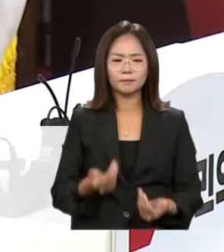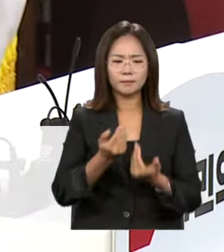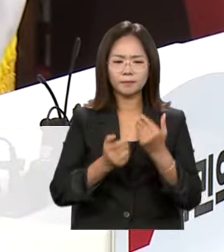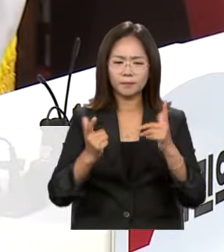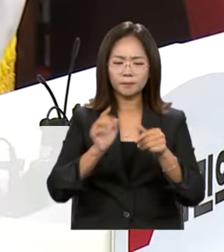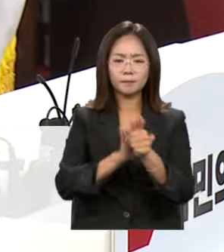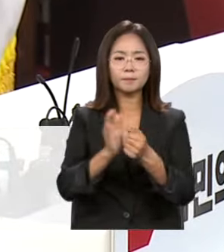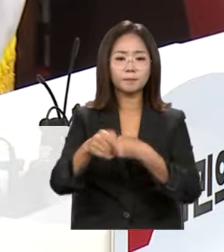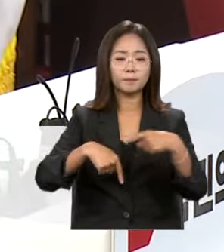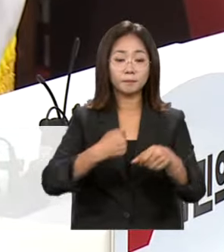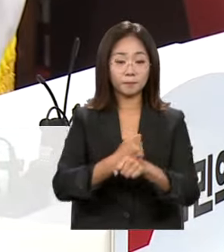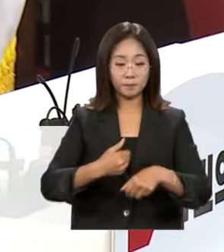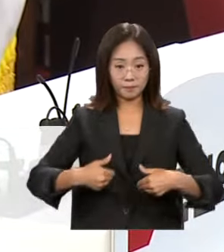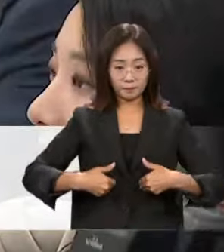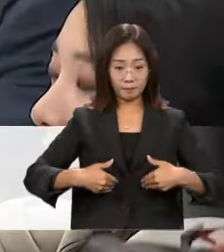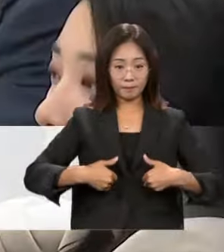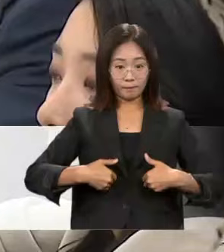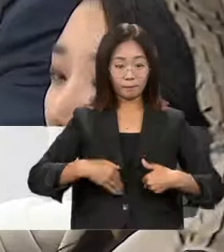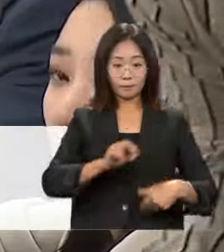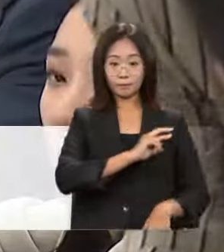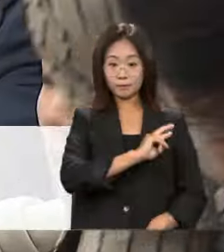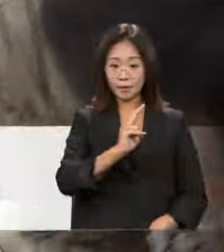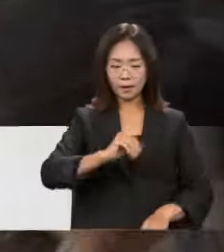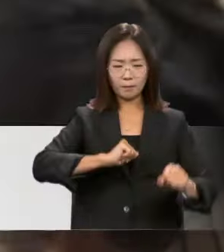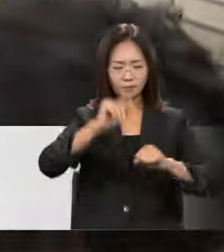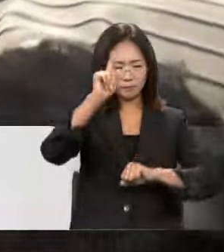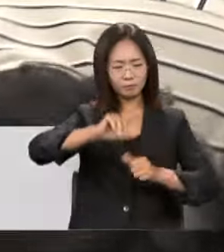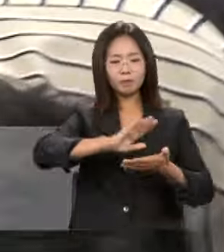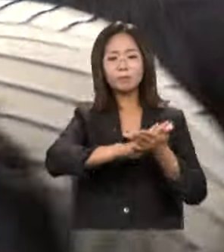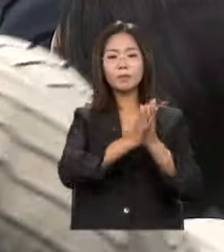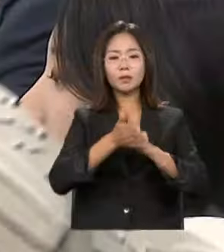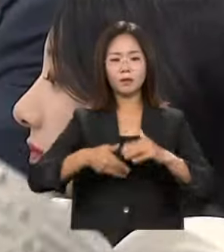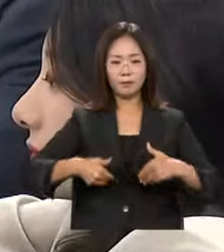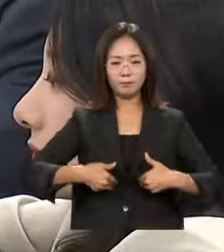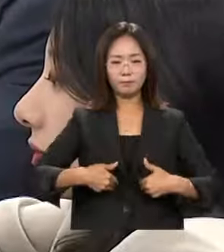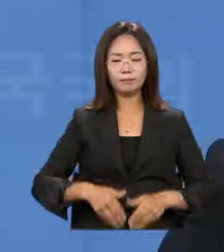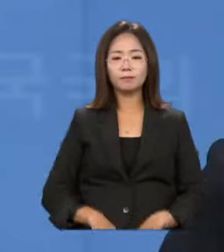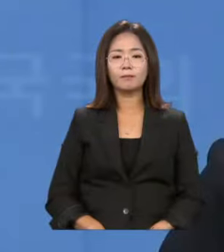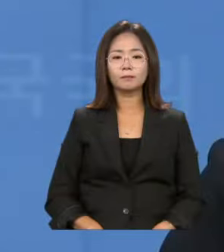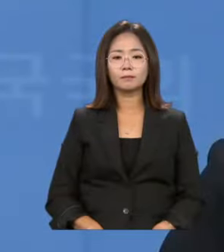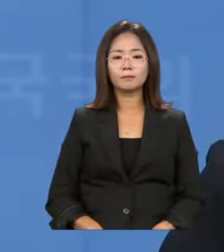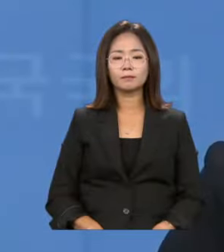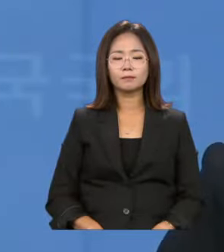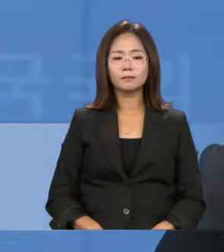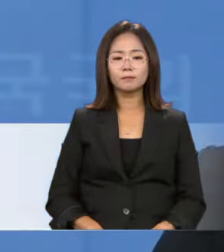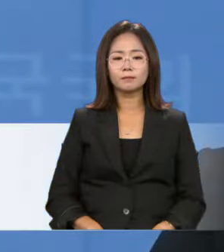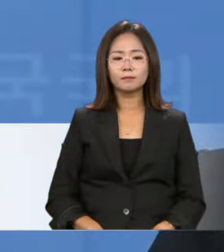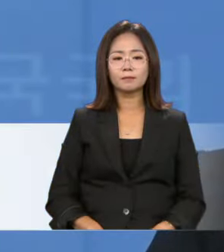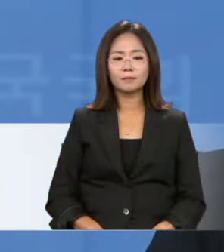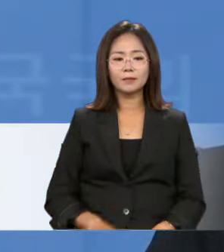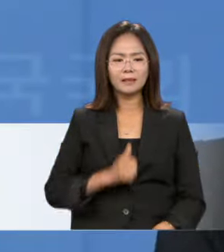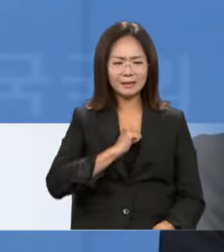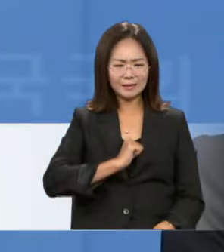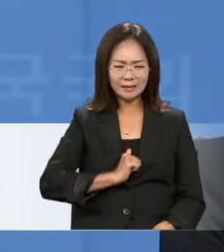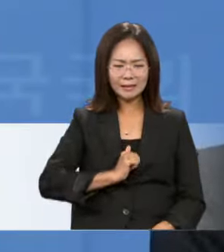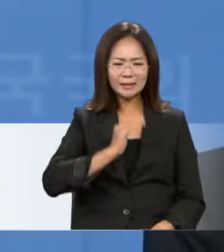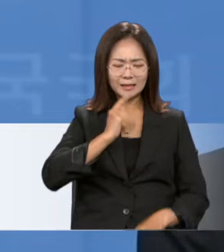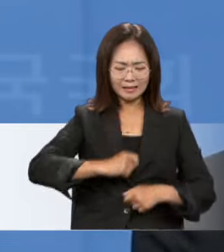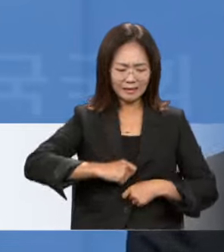아닌 협치로 나아가야 한다며 오히려 야당의 태도 변화를 촉구했습니다 끈기 인내